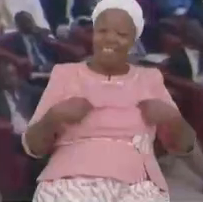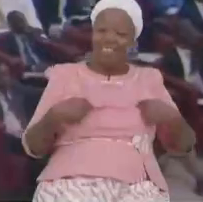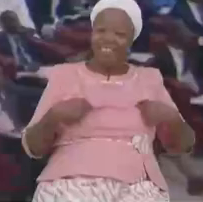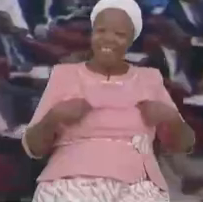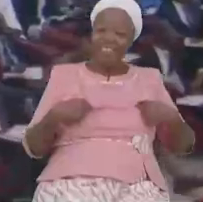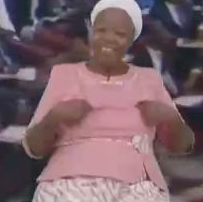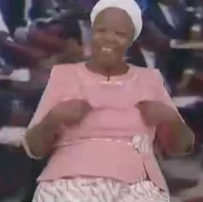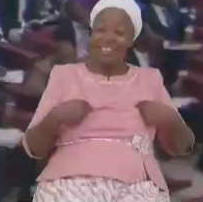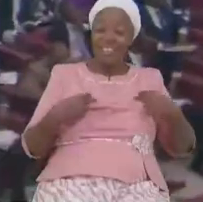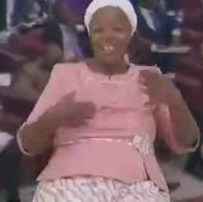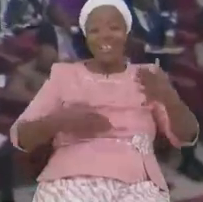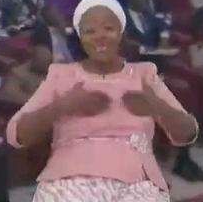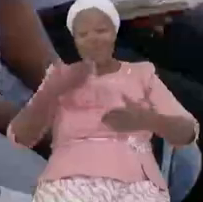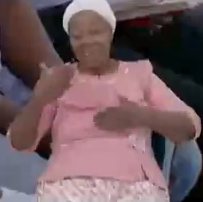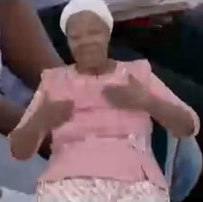joyeux,